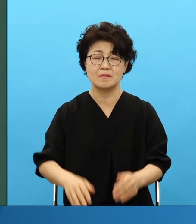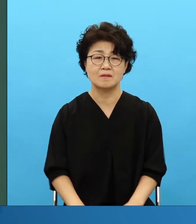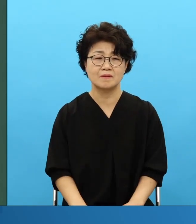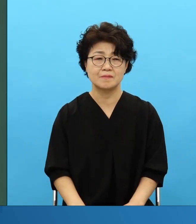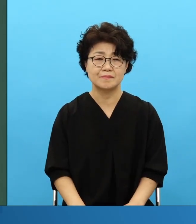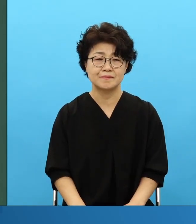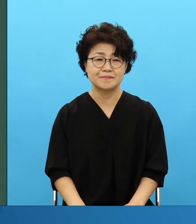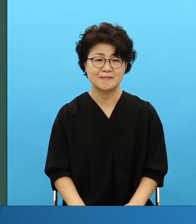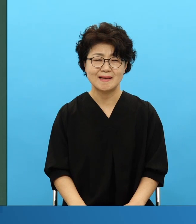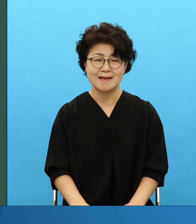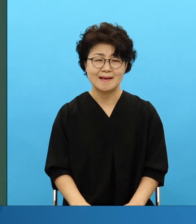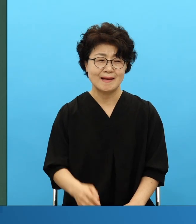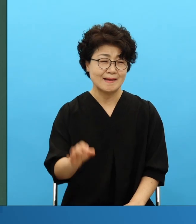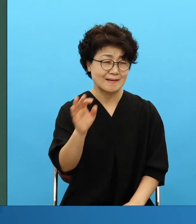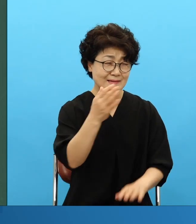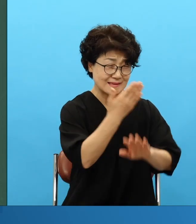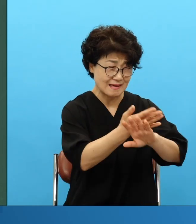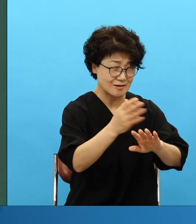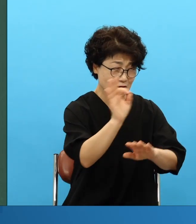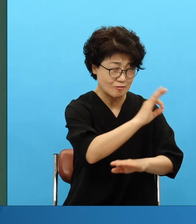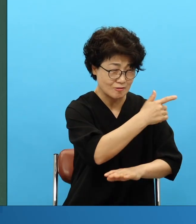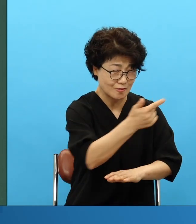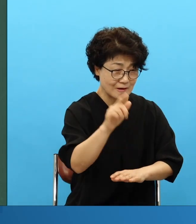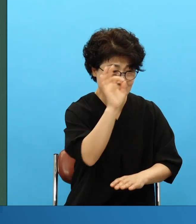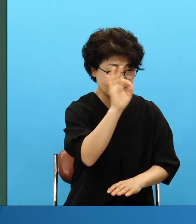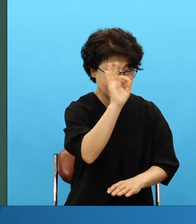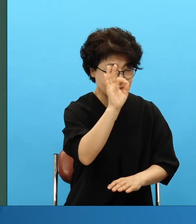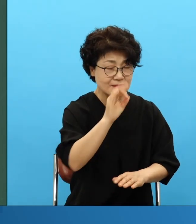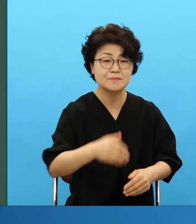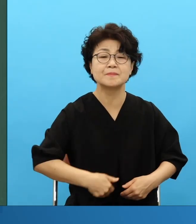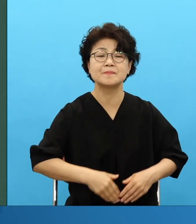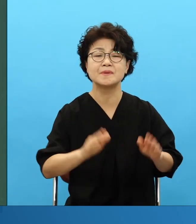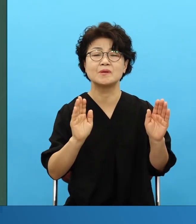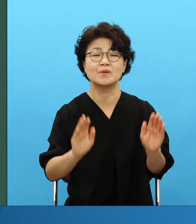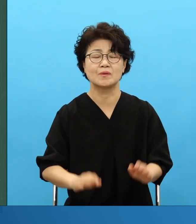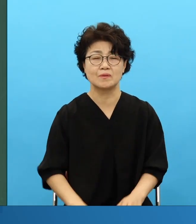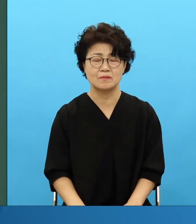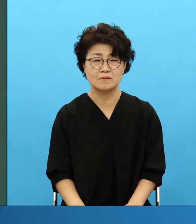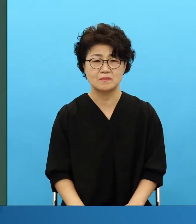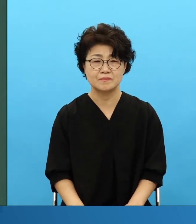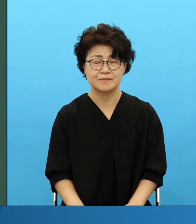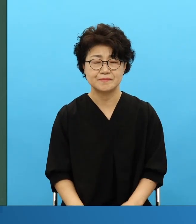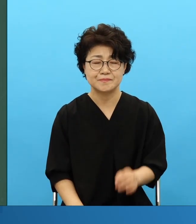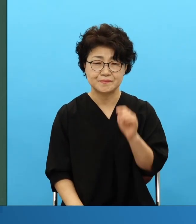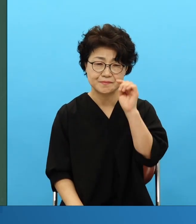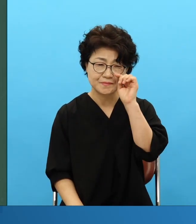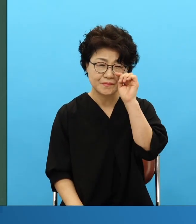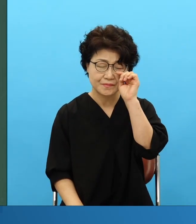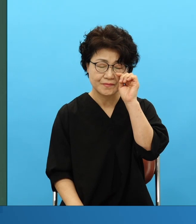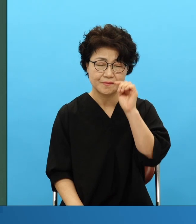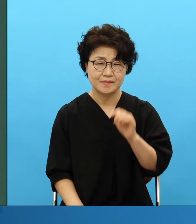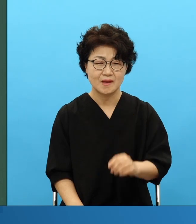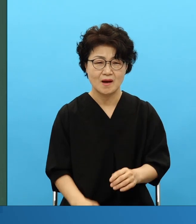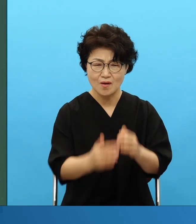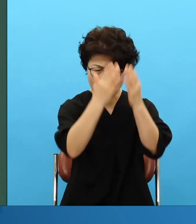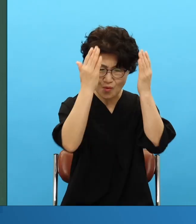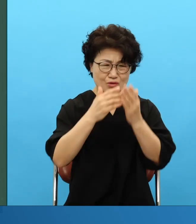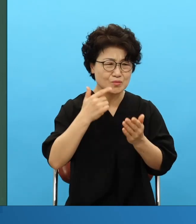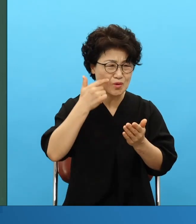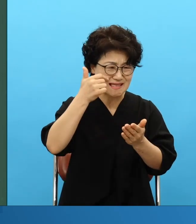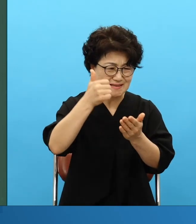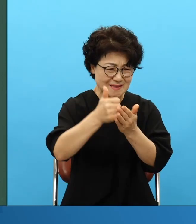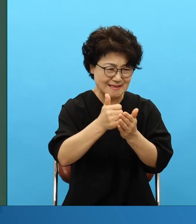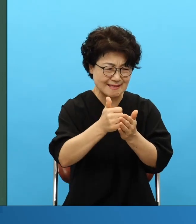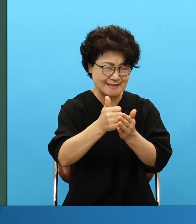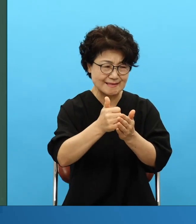잡을 need anything 이유가 else. 없죠. There's no reason to do anything 그러니까 else. 모든 목사들이 우상 앞에 절하는데 죽이실 목사 같은 사람 일사각오 했잖아요. 너무 죽지